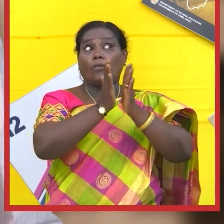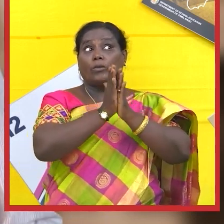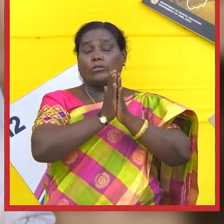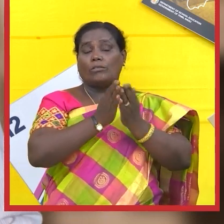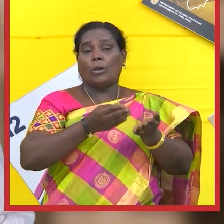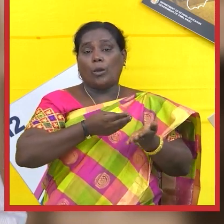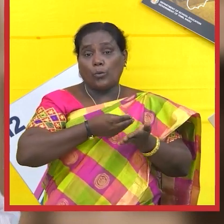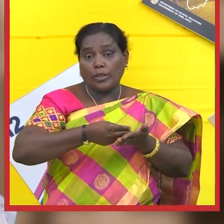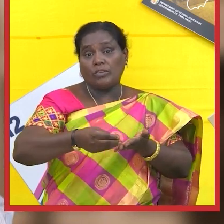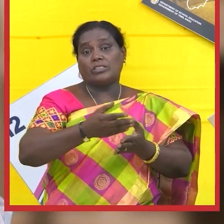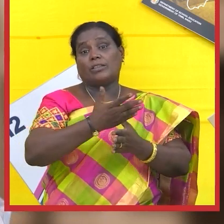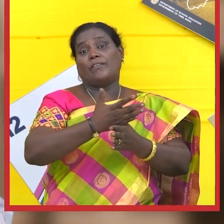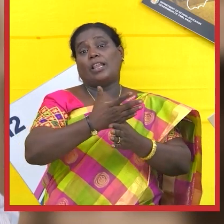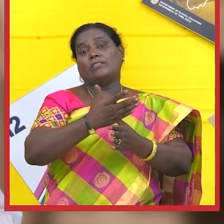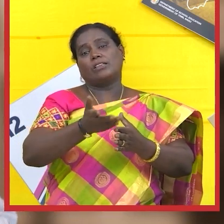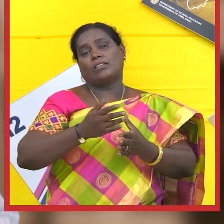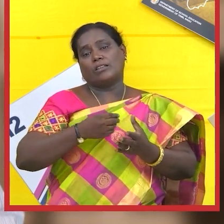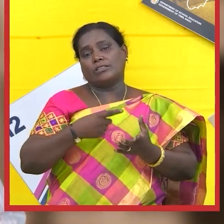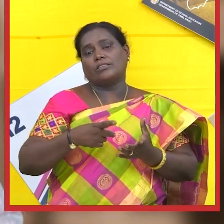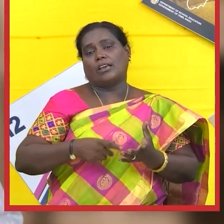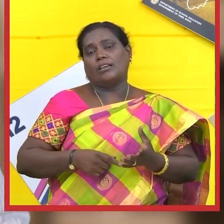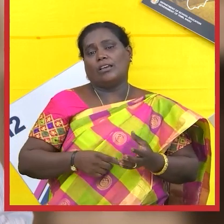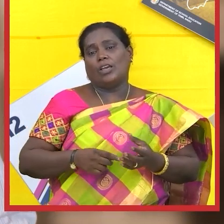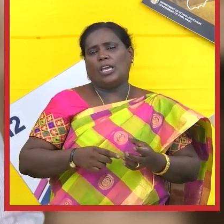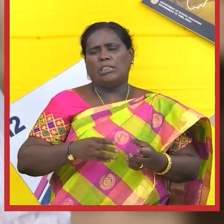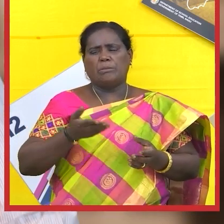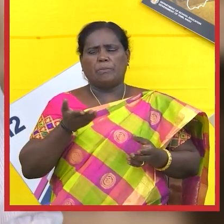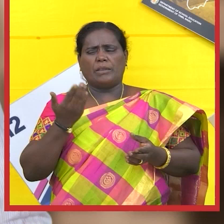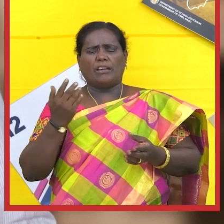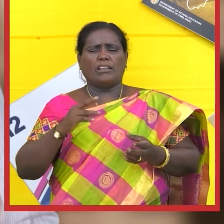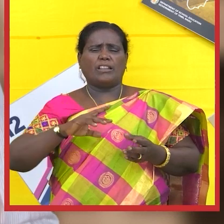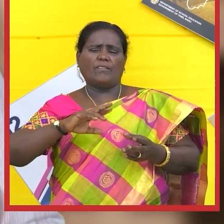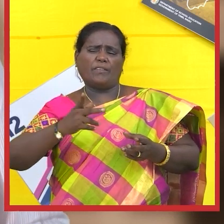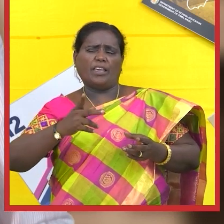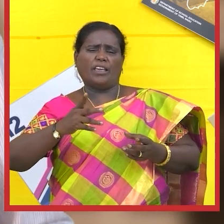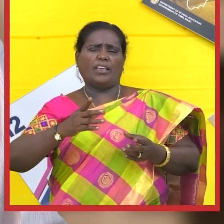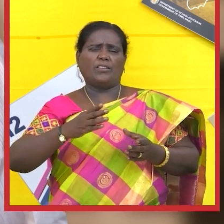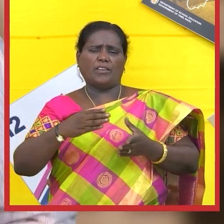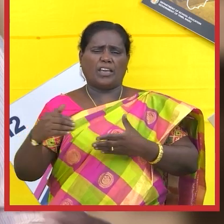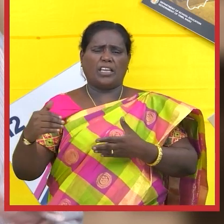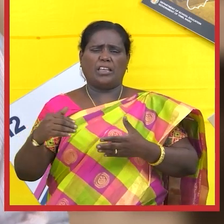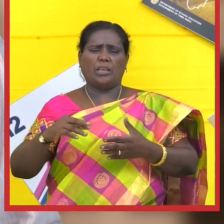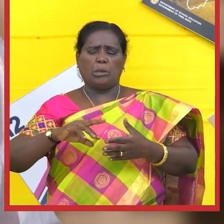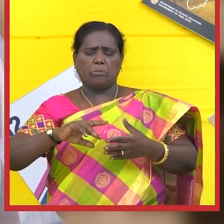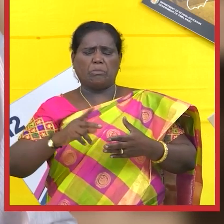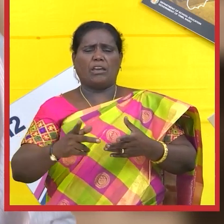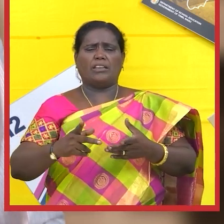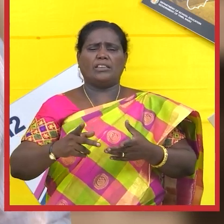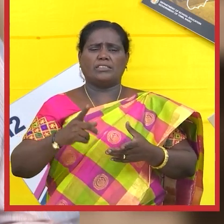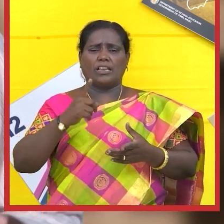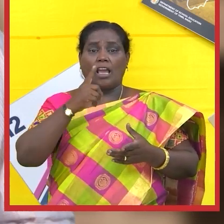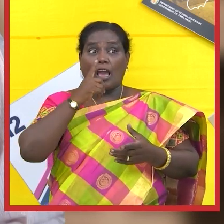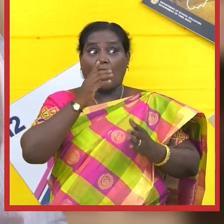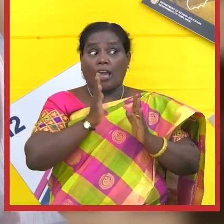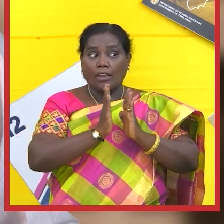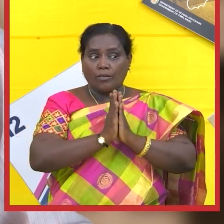இளம் பெண்களை அர்ப்பணிப்பார்கள். அது பிற்காலத்திலே அது வேறு வகையிலே மாறிவிட்டது. கடவுளுக்காக அர்ப்பணிக்கப்பட்டவர்கள் வேறு வகையிலே